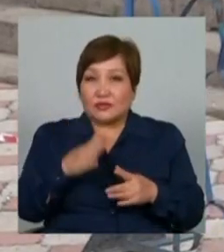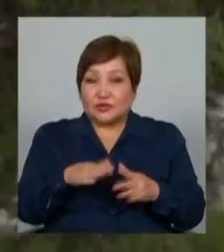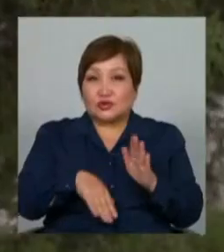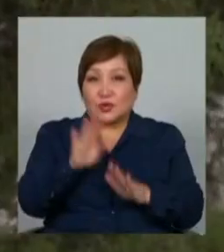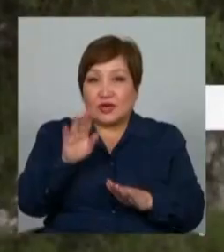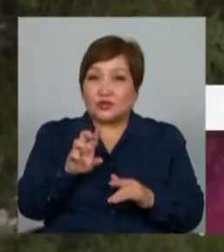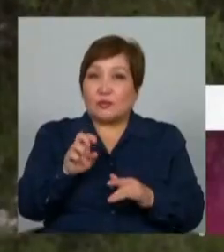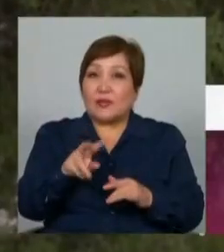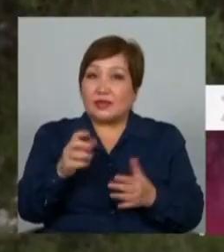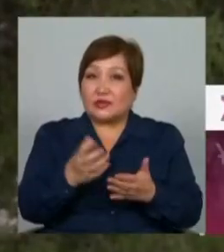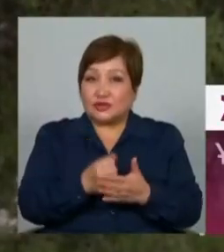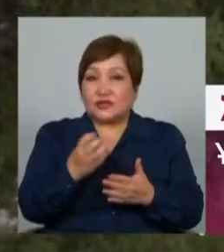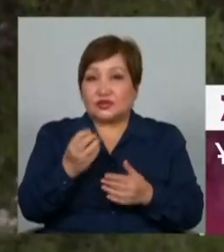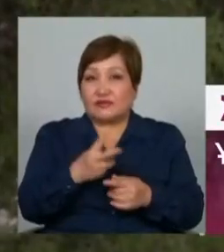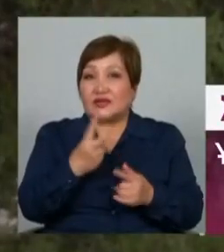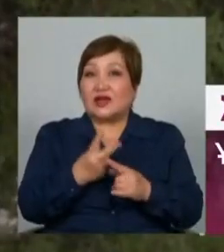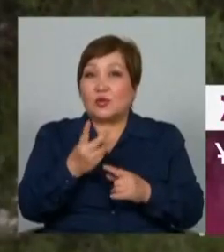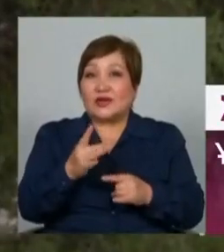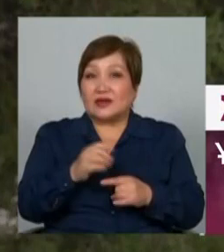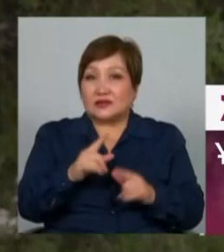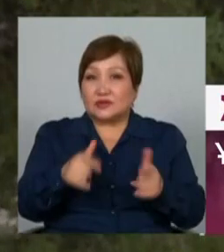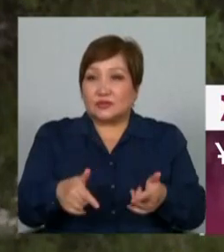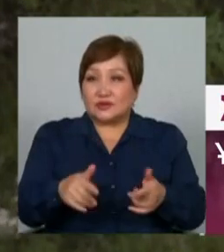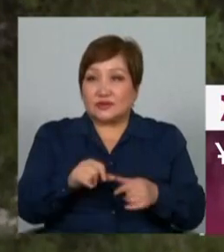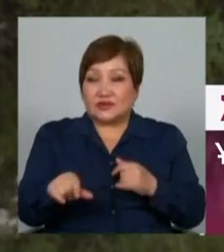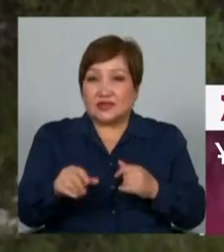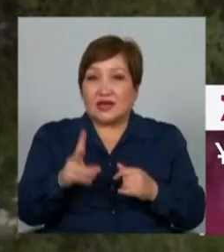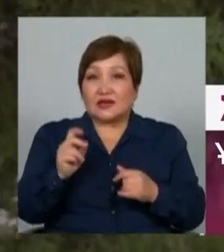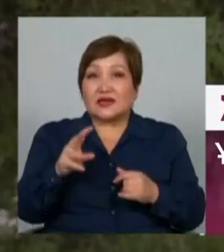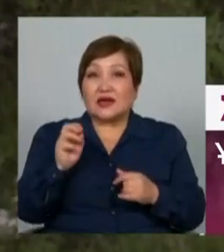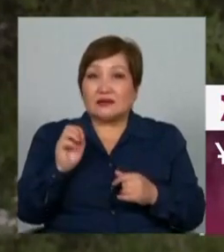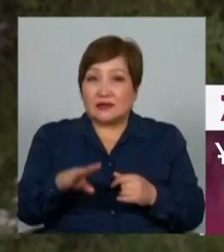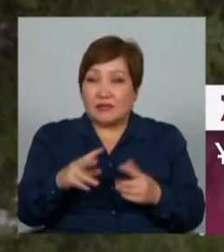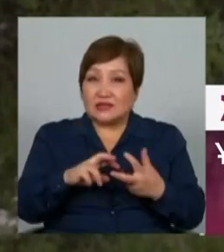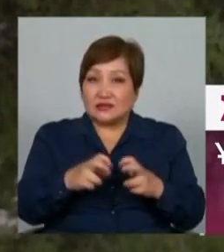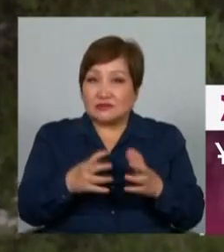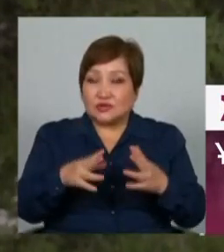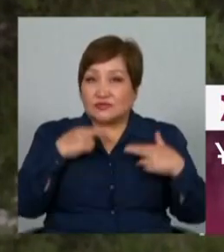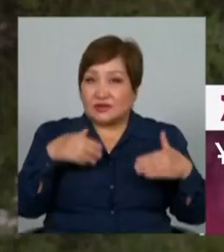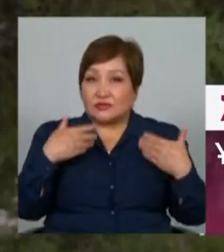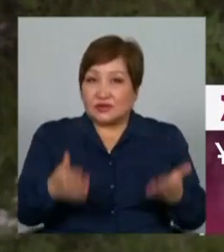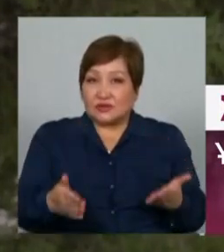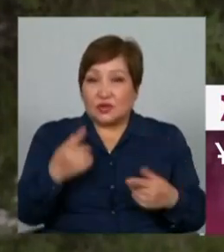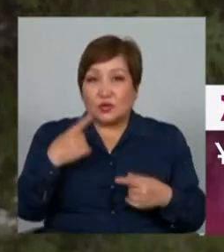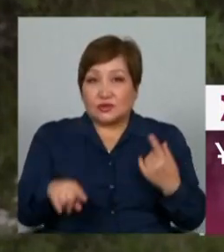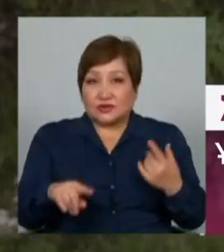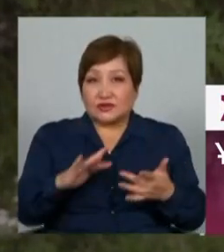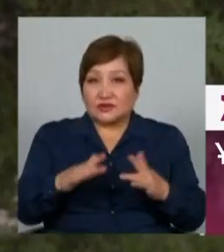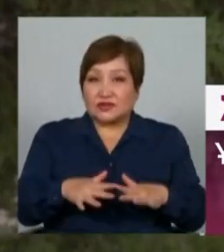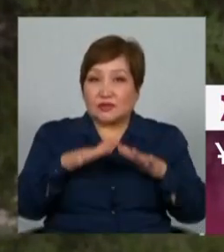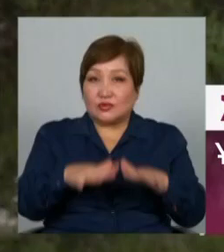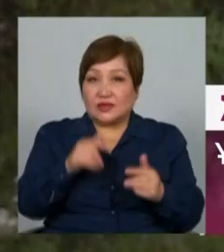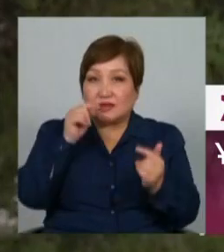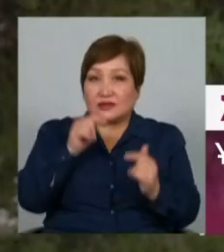көремін. Ақпараттық қауіпсіздік мәселесіне аса қатты көңіл бөлініп отыр. Айтар болсақ, өзге де желілердің шабуылына қарсы